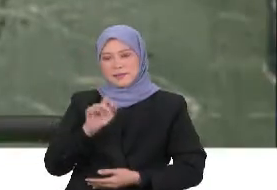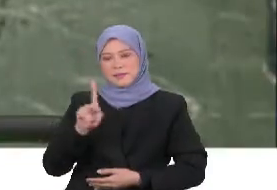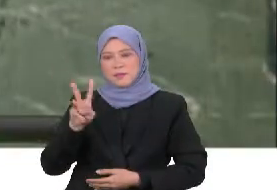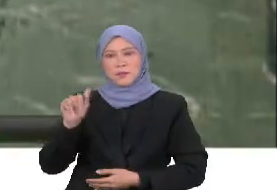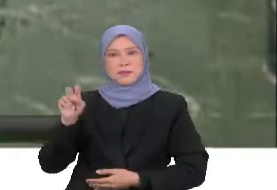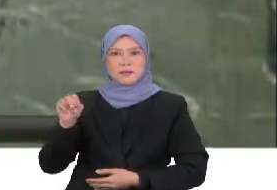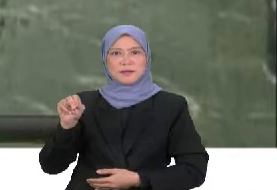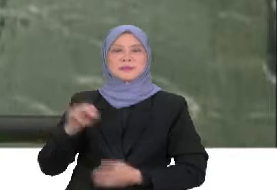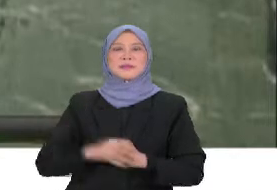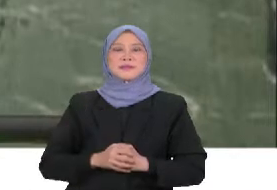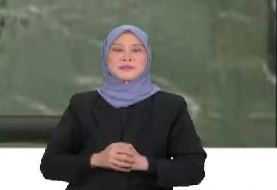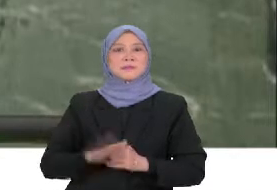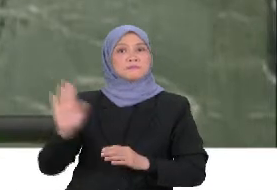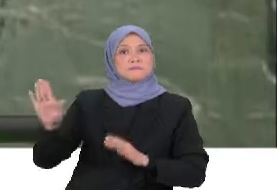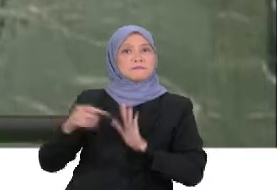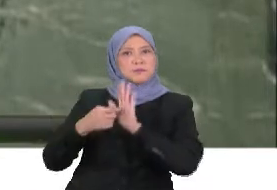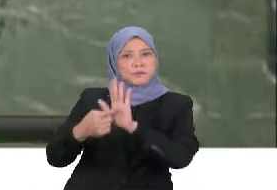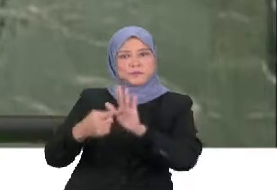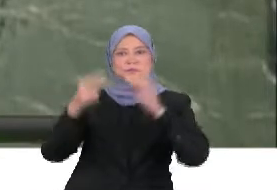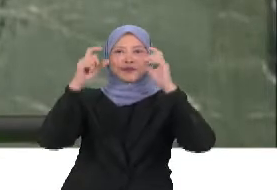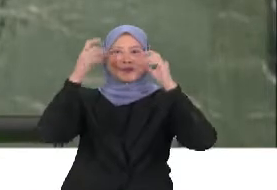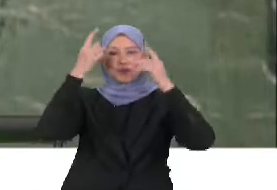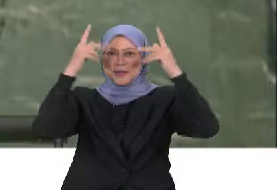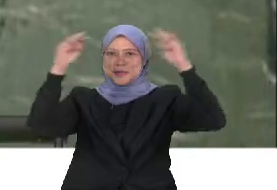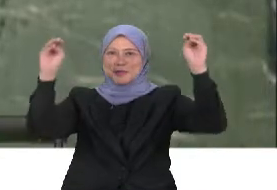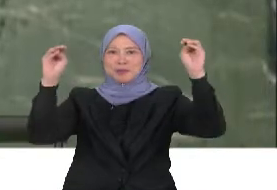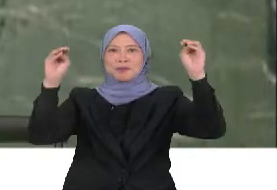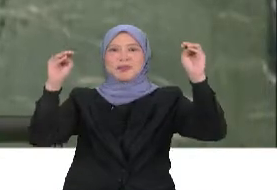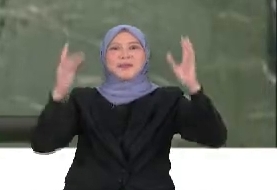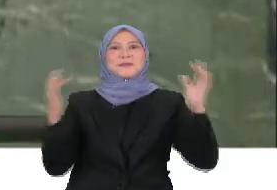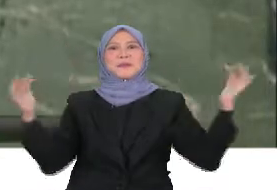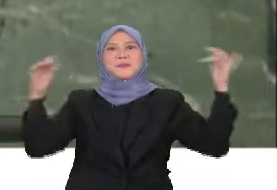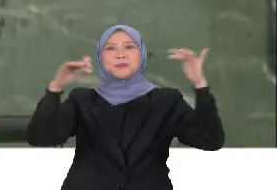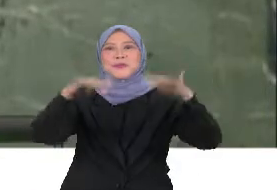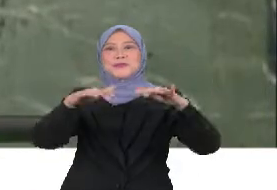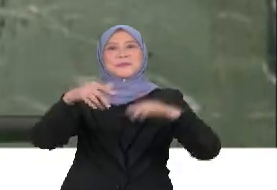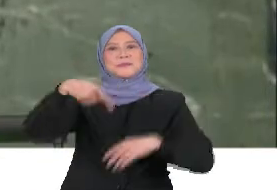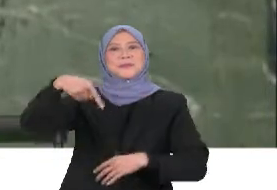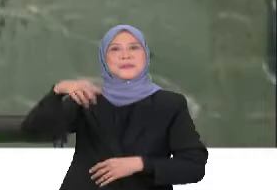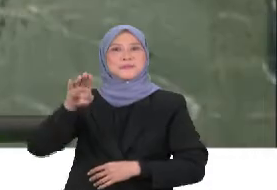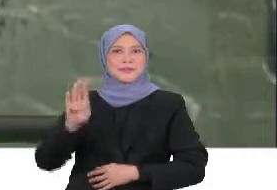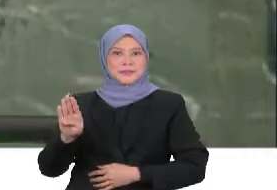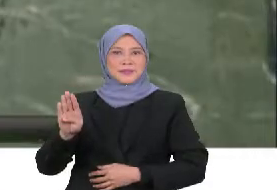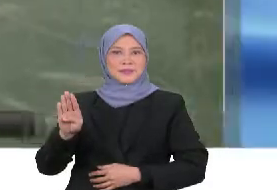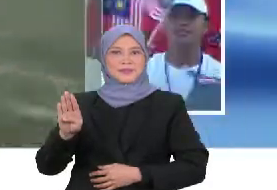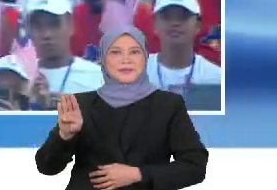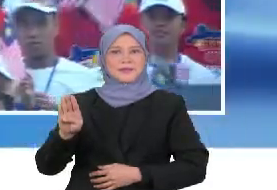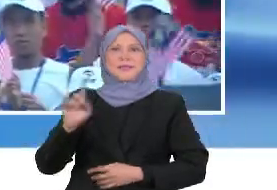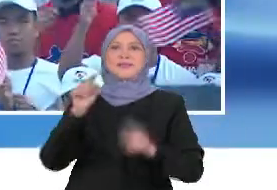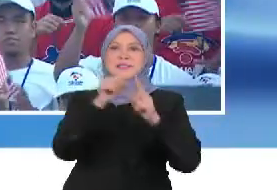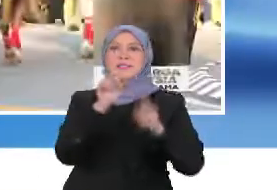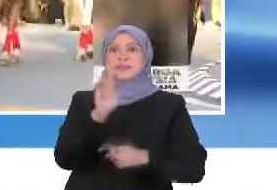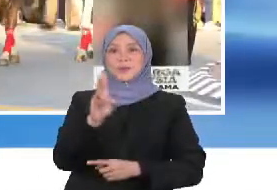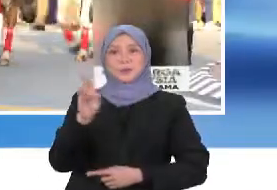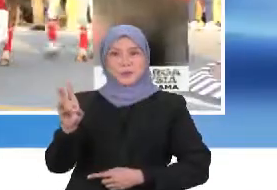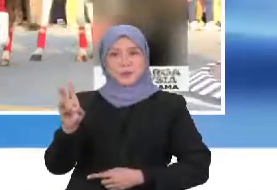Turiman, karisma yang ditunjulkan Dato' Sri Ismail Sabri pada Perhimpunan Agung Pertubuhan Bangsa Bersatu